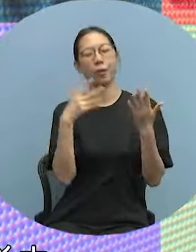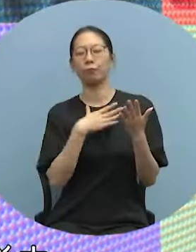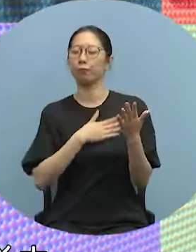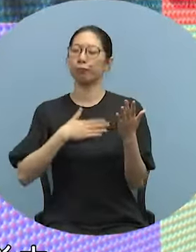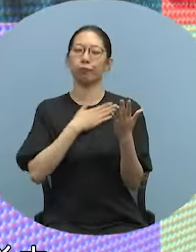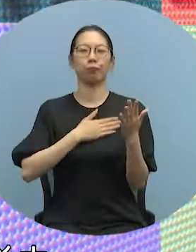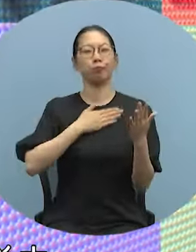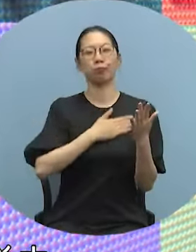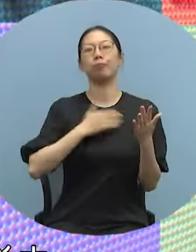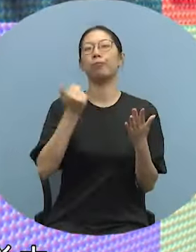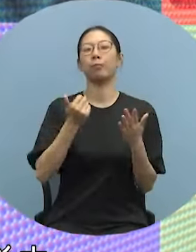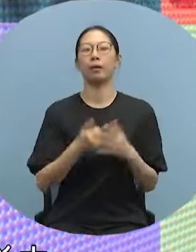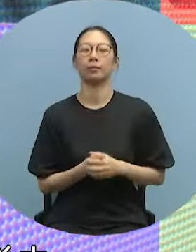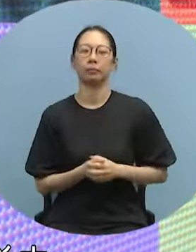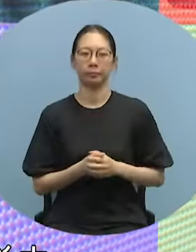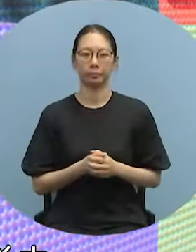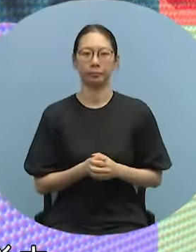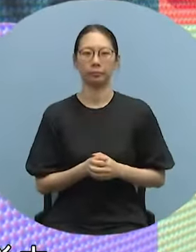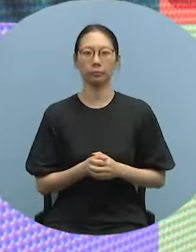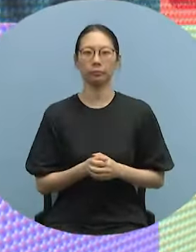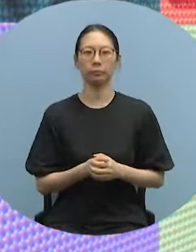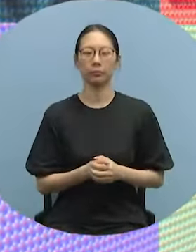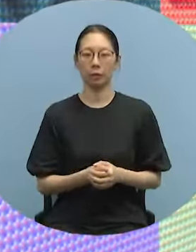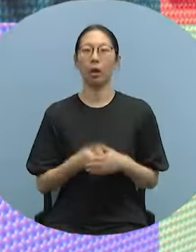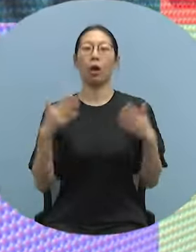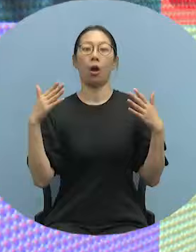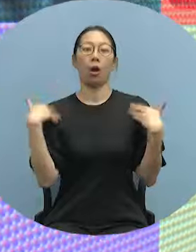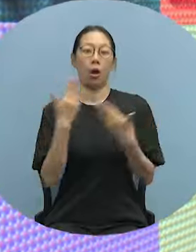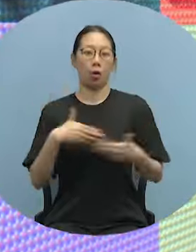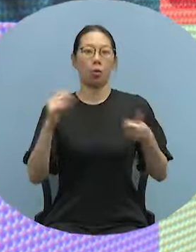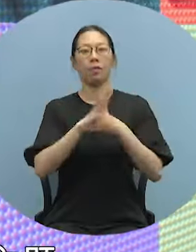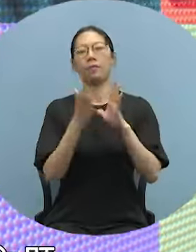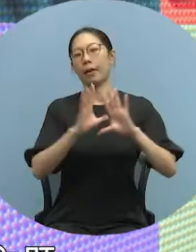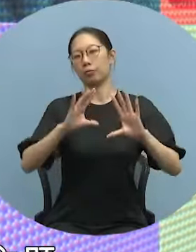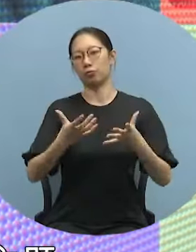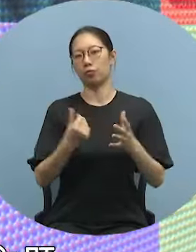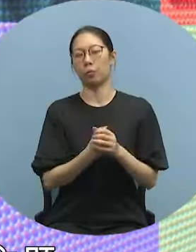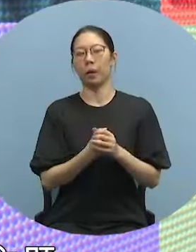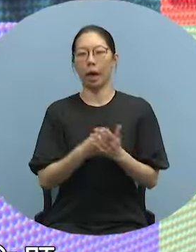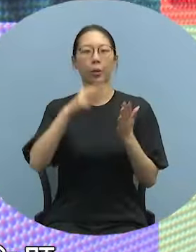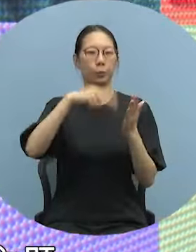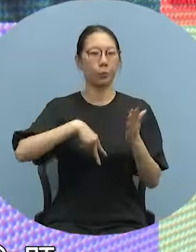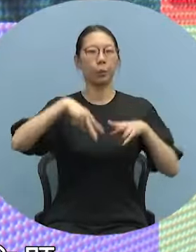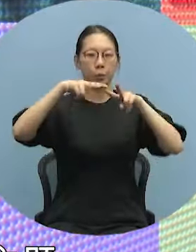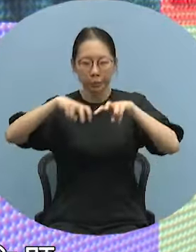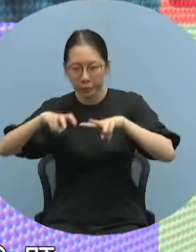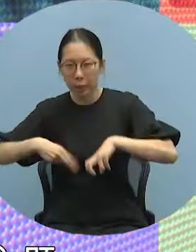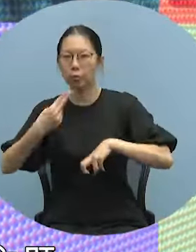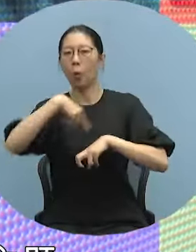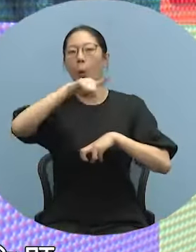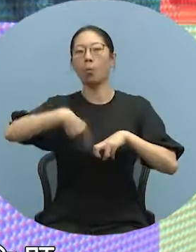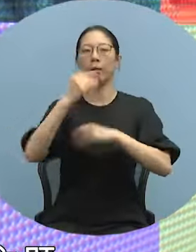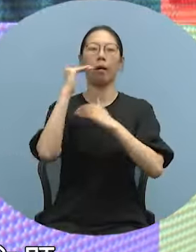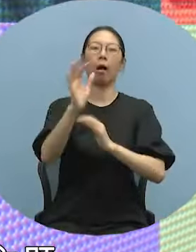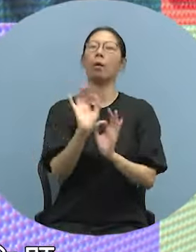個閱讀嘅喜悦之中。康樂及文化事務署咧係以閱讀探索無限空間咧